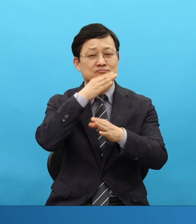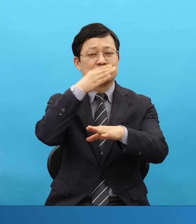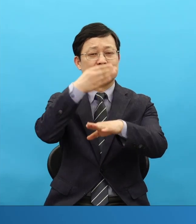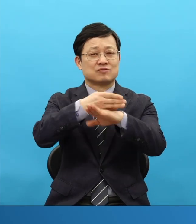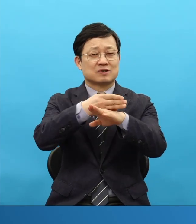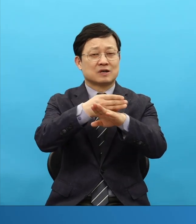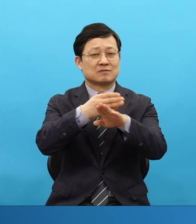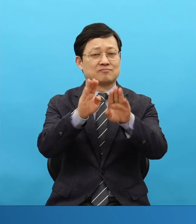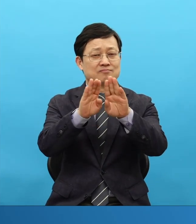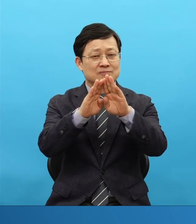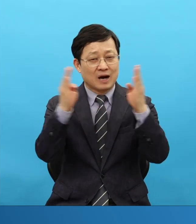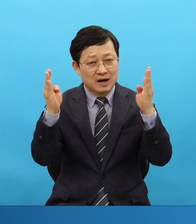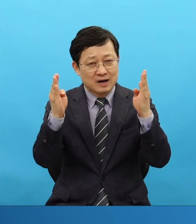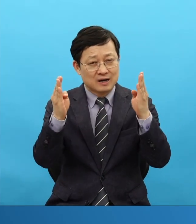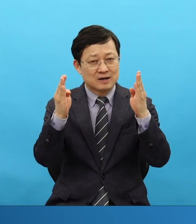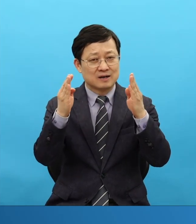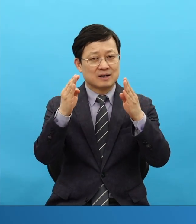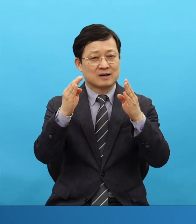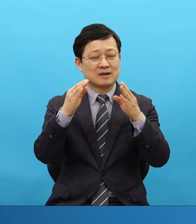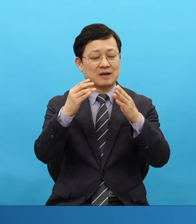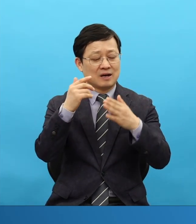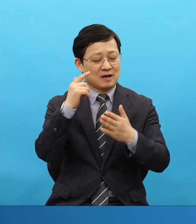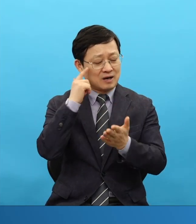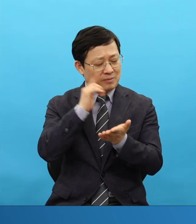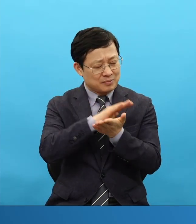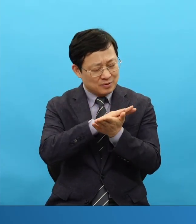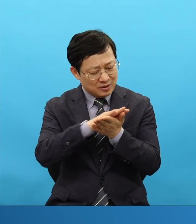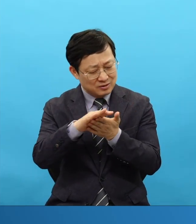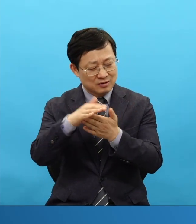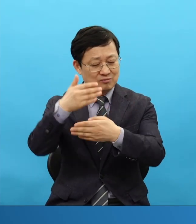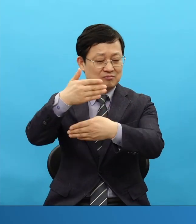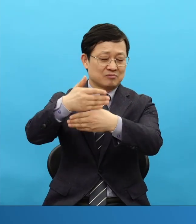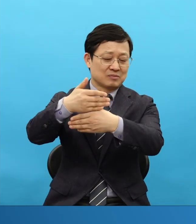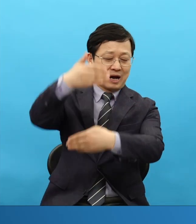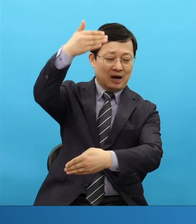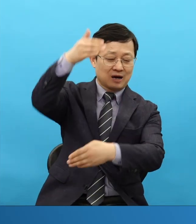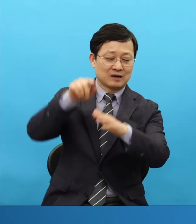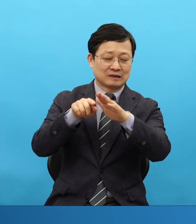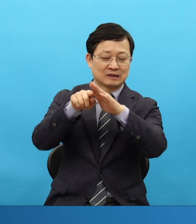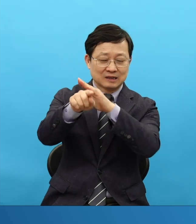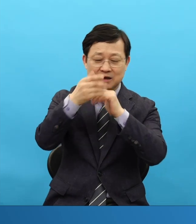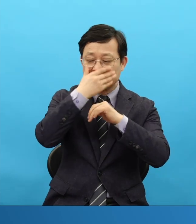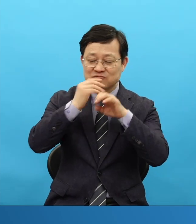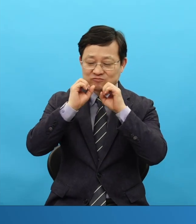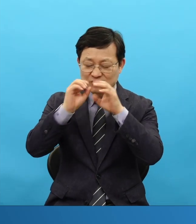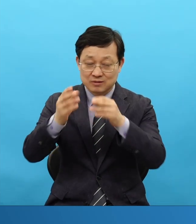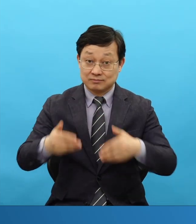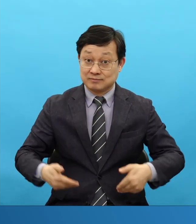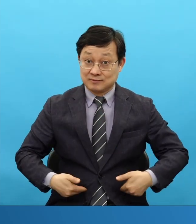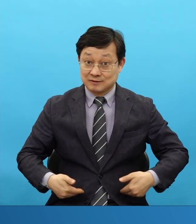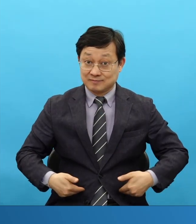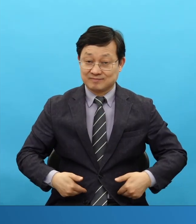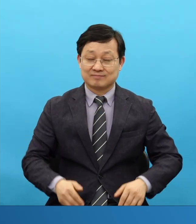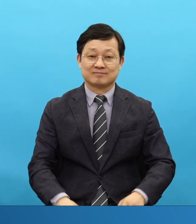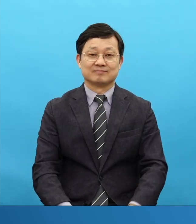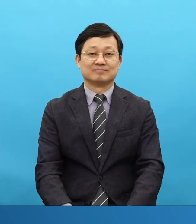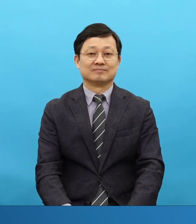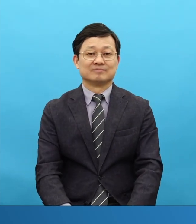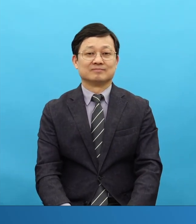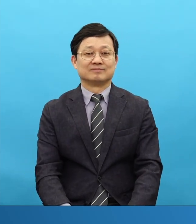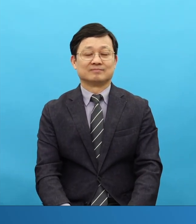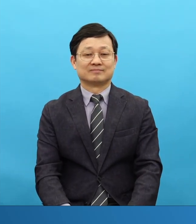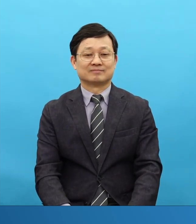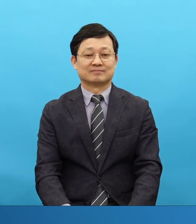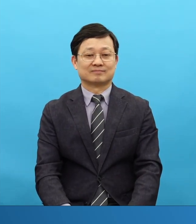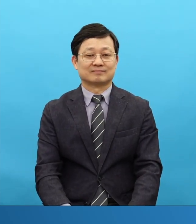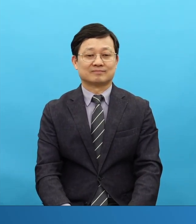여시지 않겠냐. 북한의 평화적으로 문이 열려야 됩니다. If this takes place, God will open the door of peace with North America. It must be done peacefully.